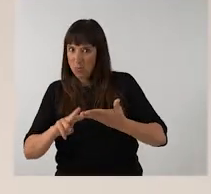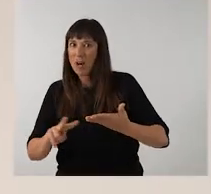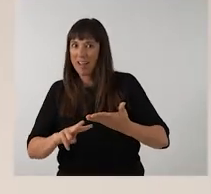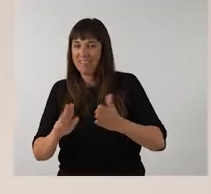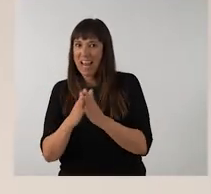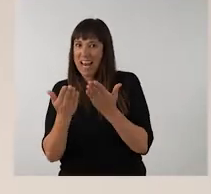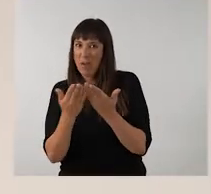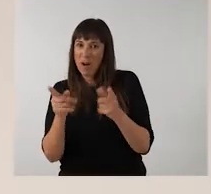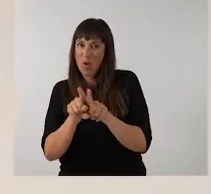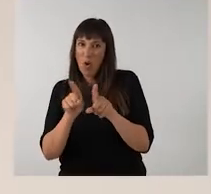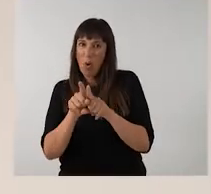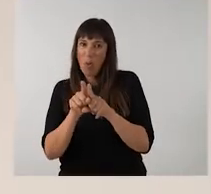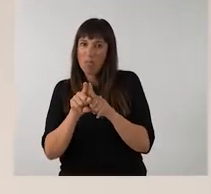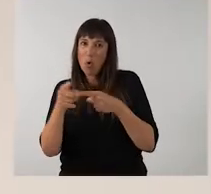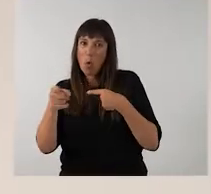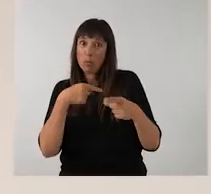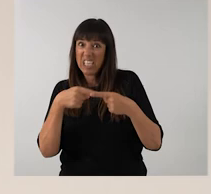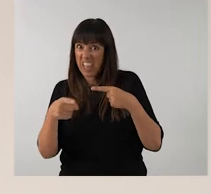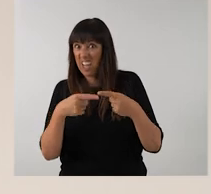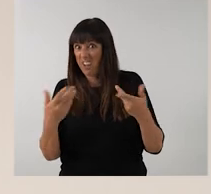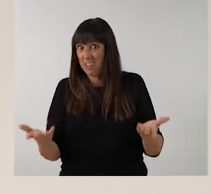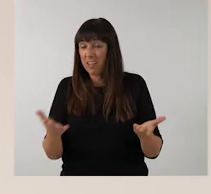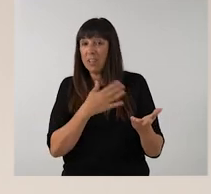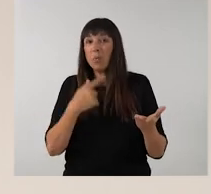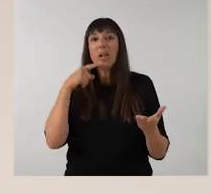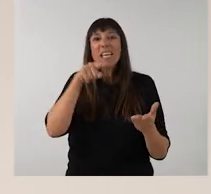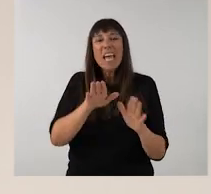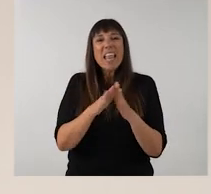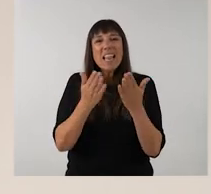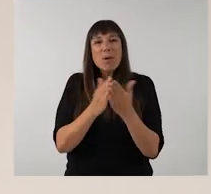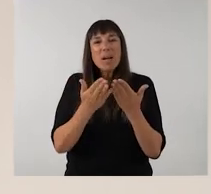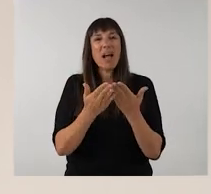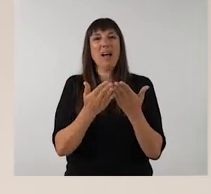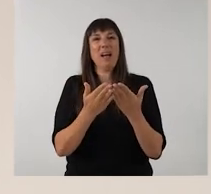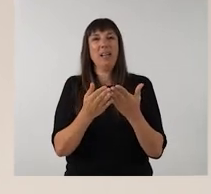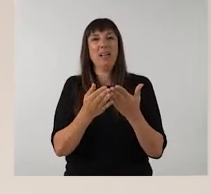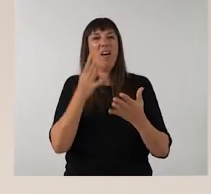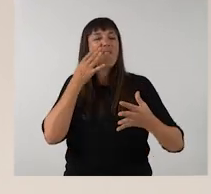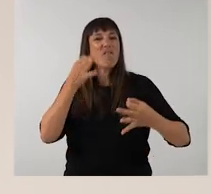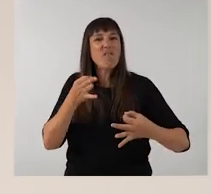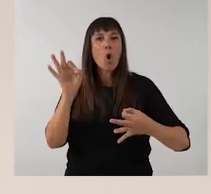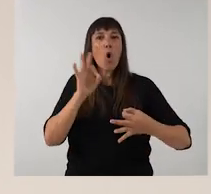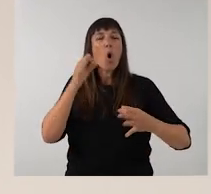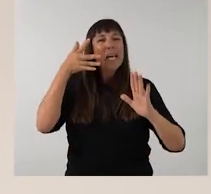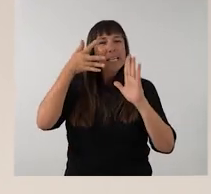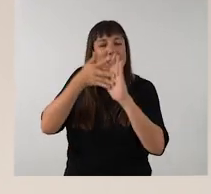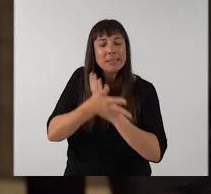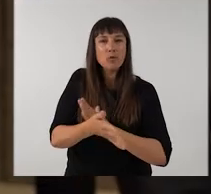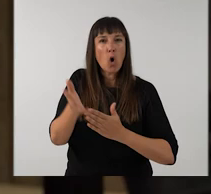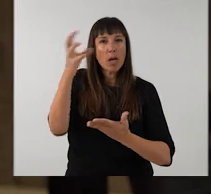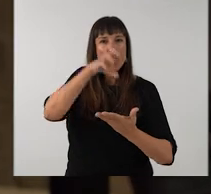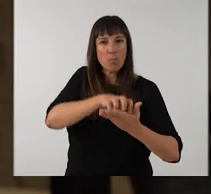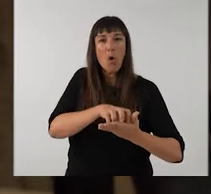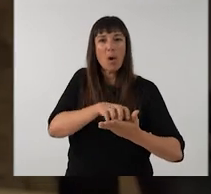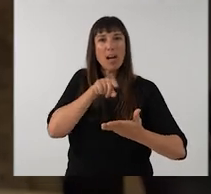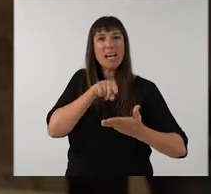de la devoció pel llibre com a objecte, que és també el llibre, tant físic com també els relats que